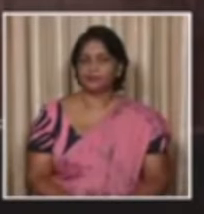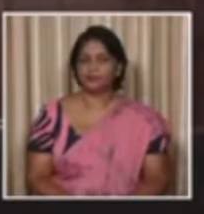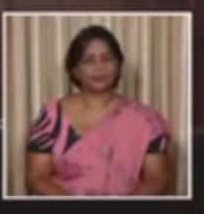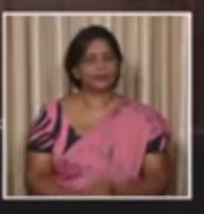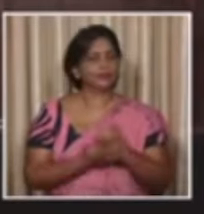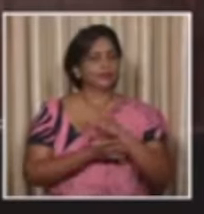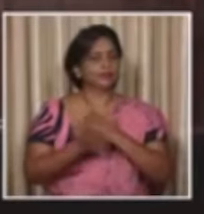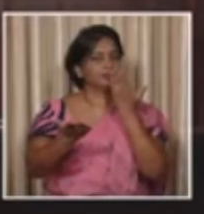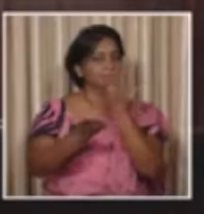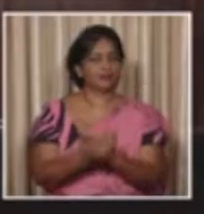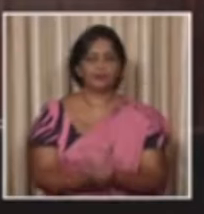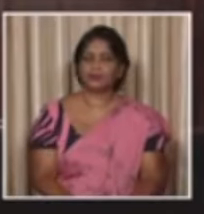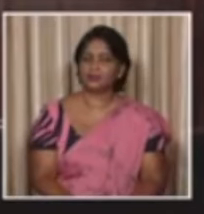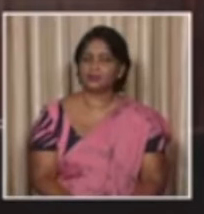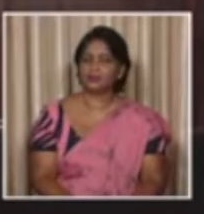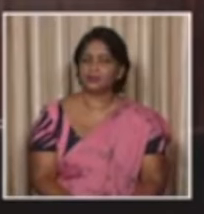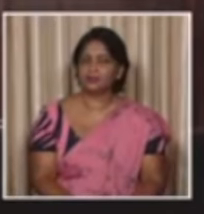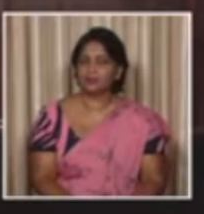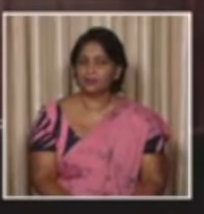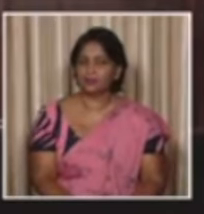මහජන ප්‍රසම් පිළිගන්නේ